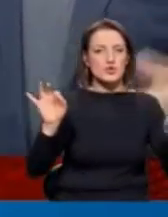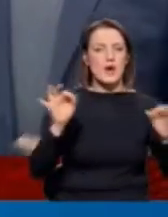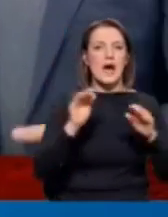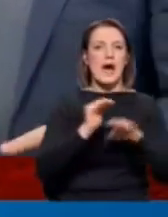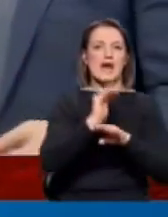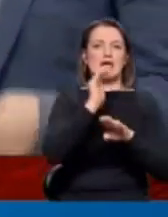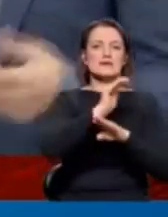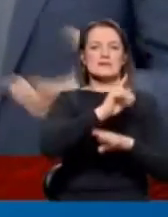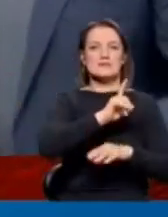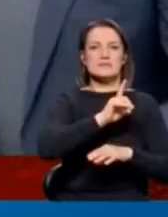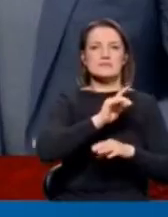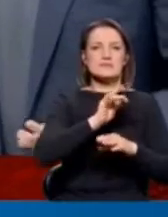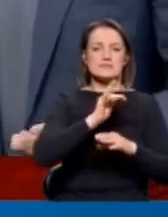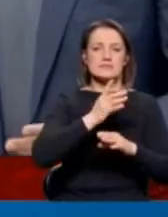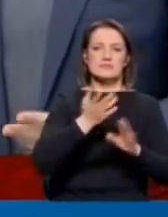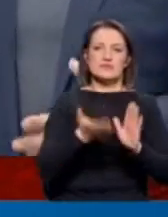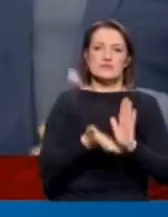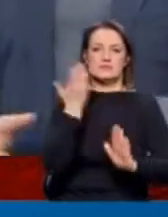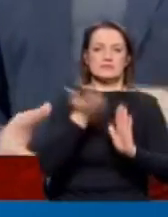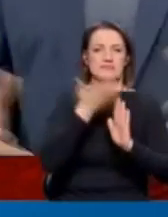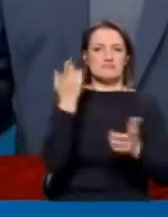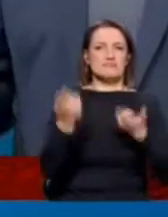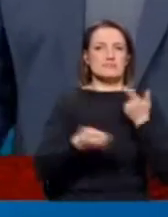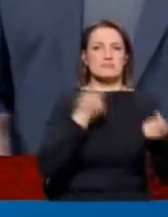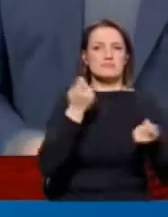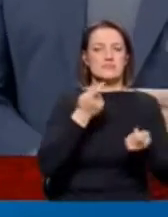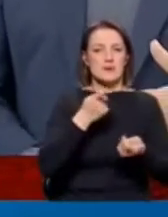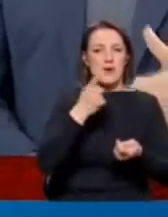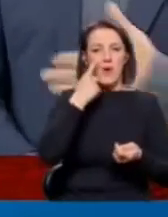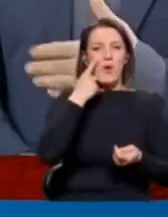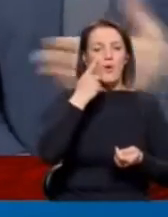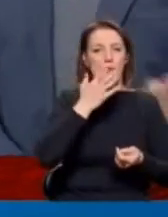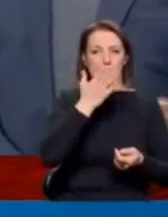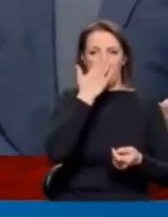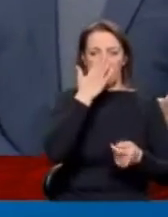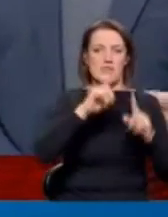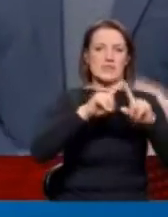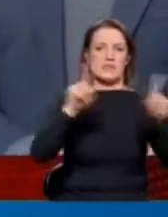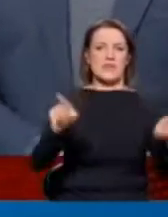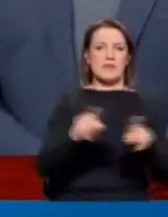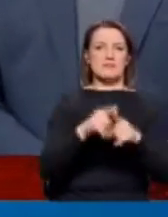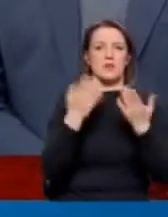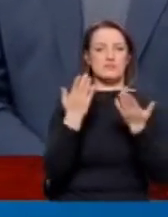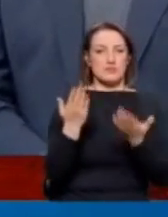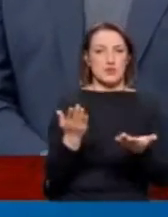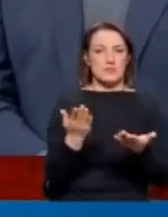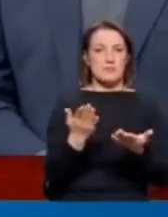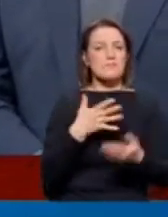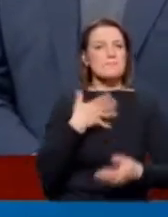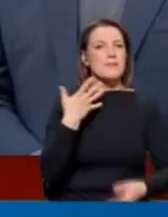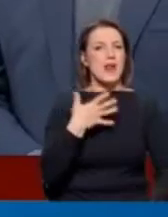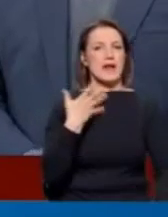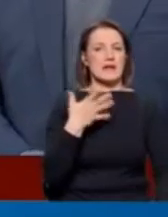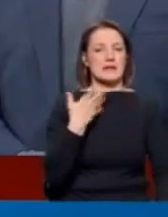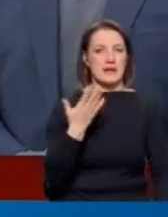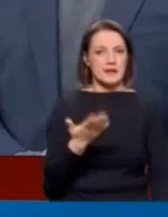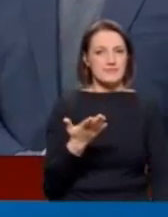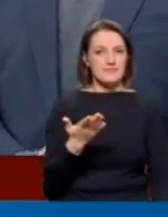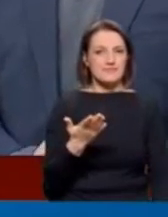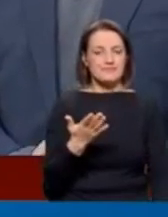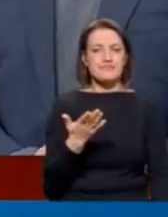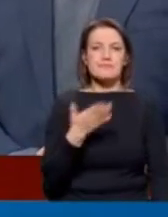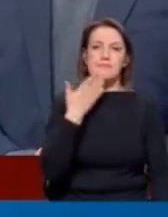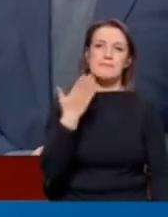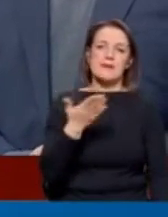hayatımızdan çıkarılmaya çalışılacak Önümüzdeki şey bu tablo bu bile merak edileni var Beyza bir Orada